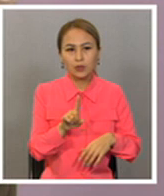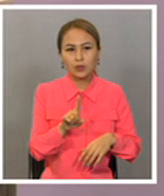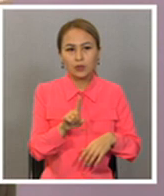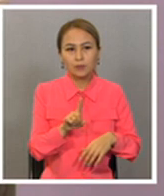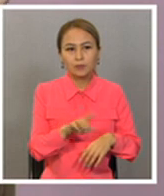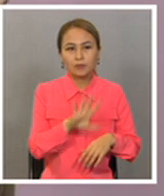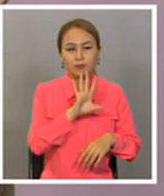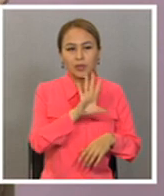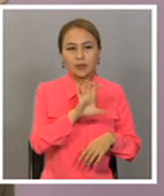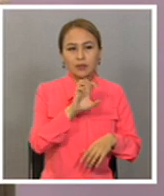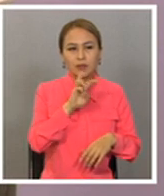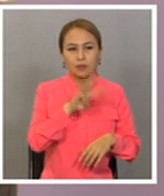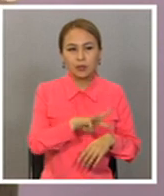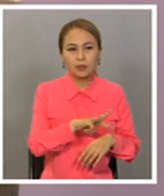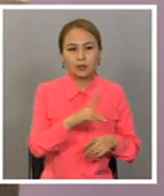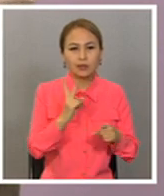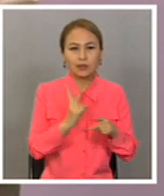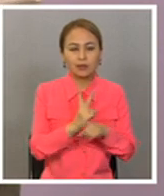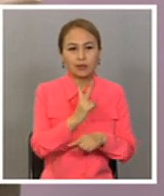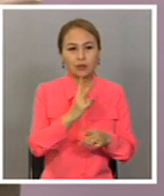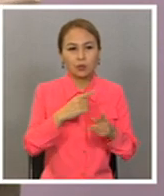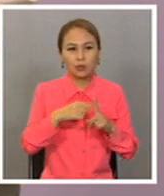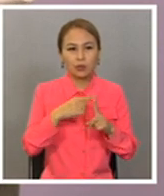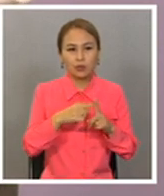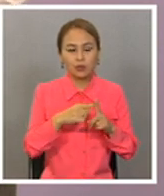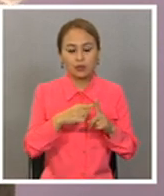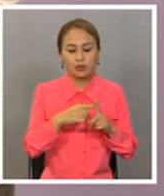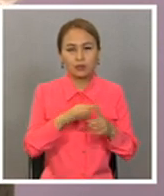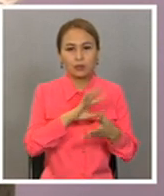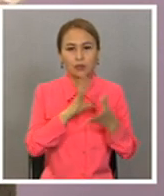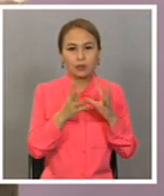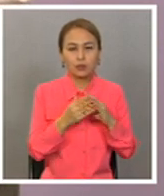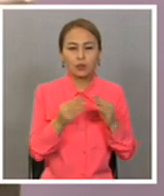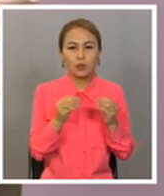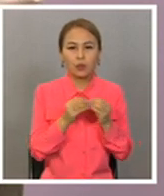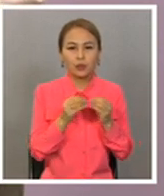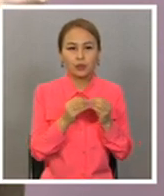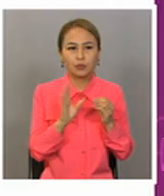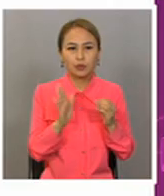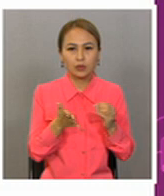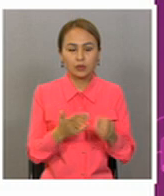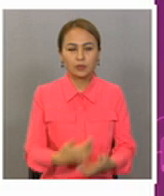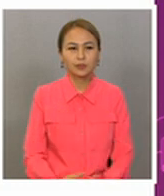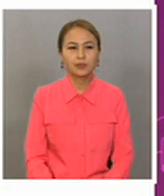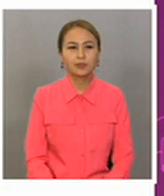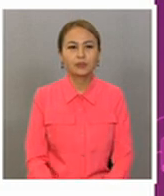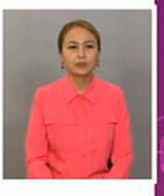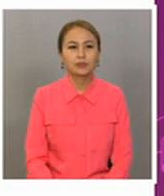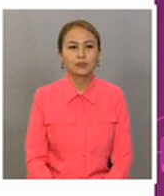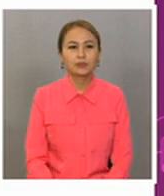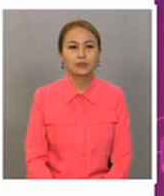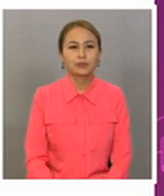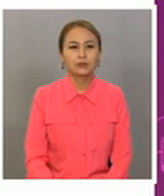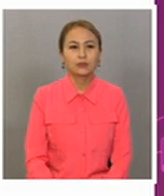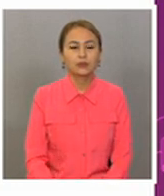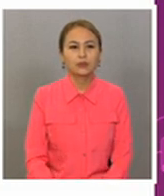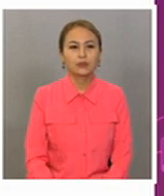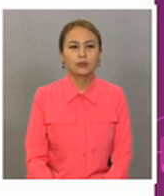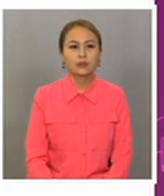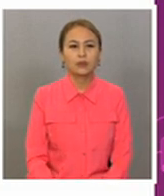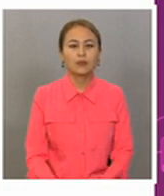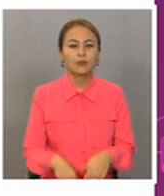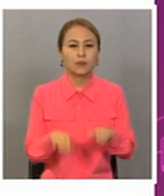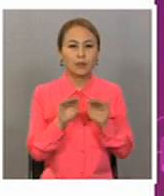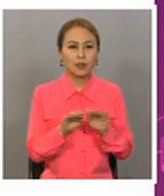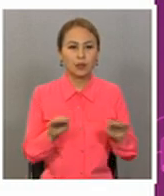5 сантиметрді 2 рет қосамыз. Мәні 10 сантиметрге тең. Балалар,